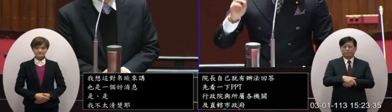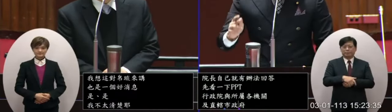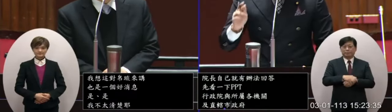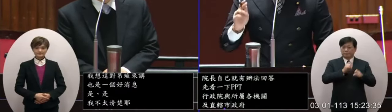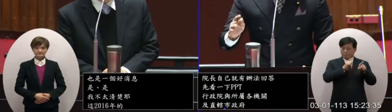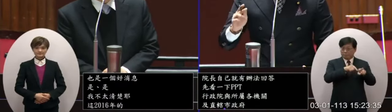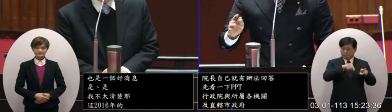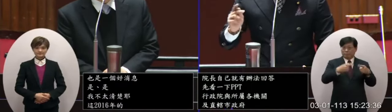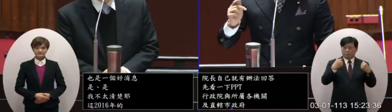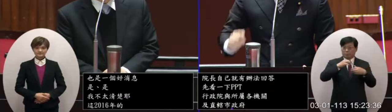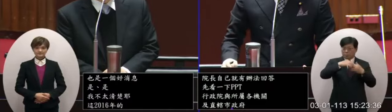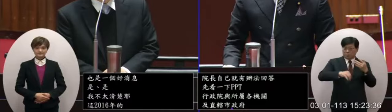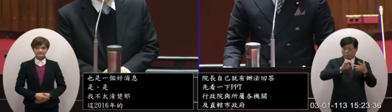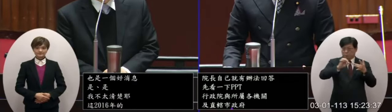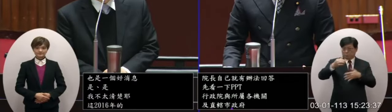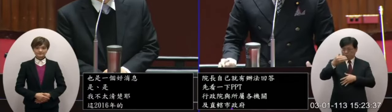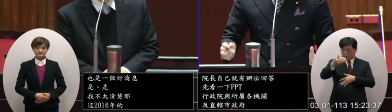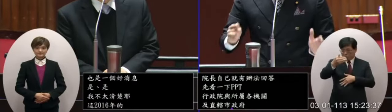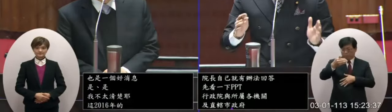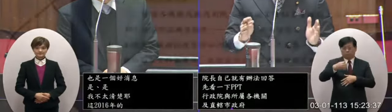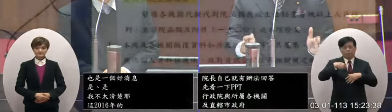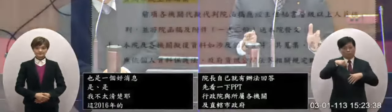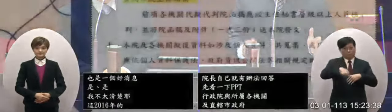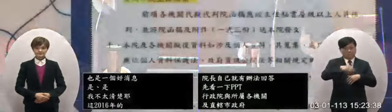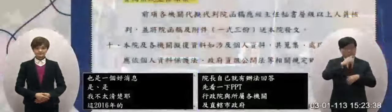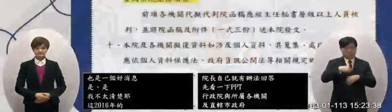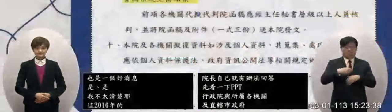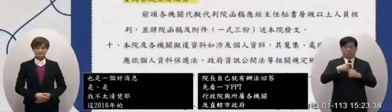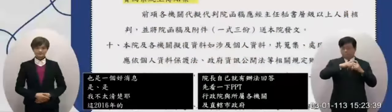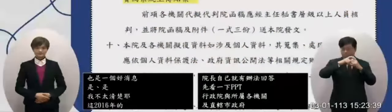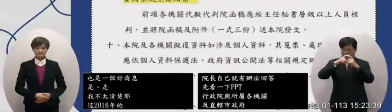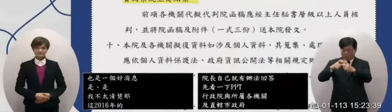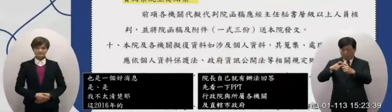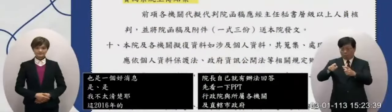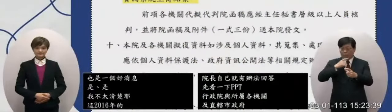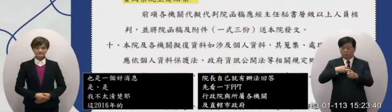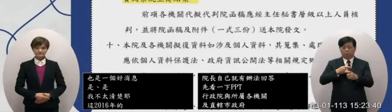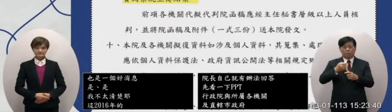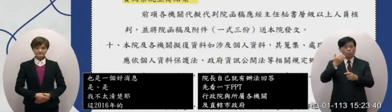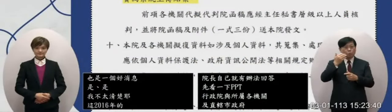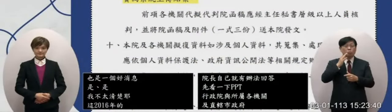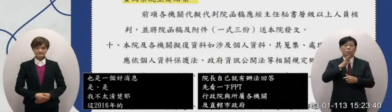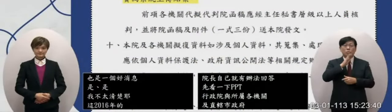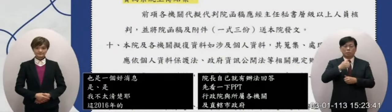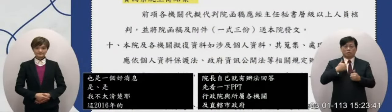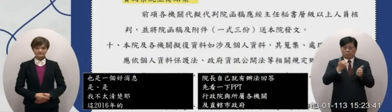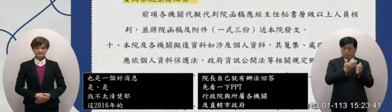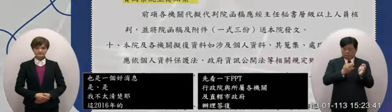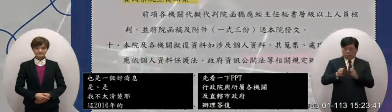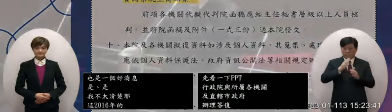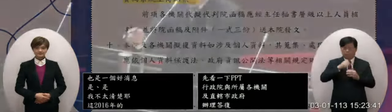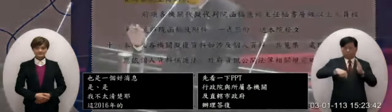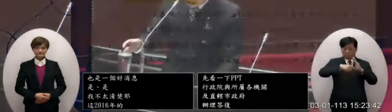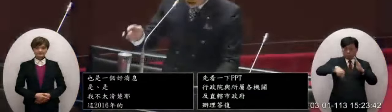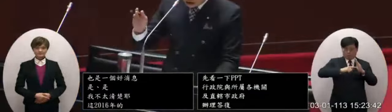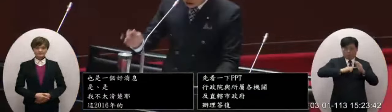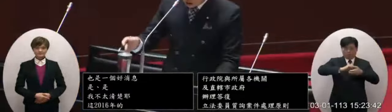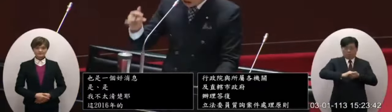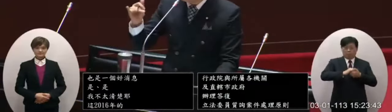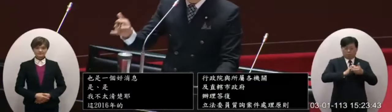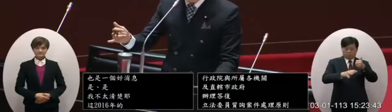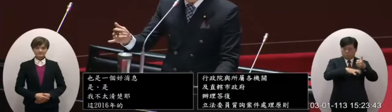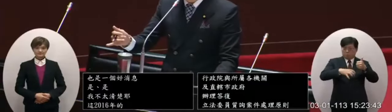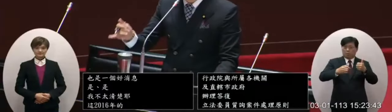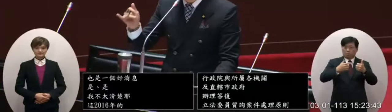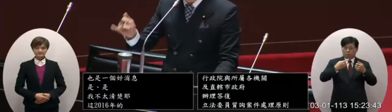据原则的第9点来说，本院交达之质询案件，如为代拟代判院稿案件，各机关应